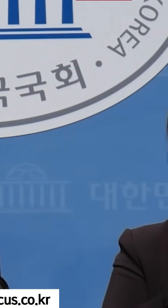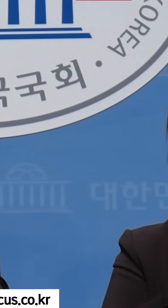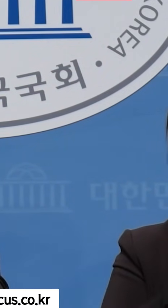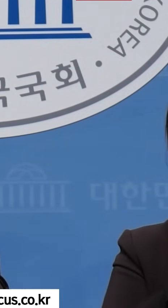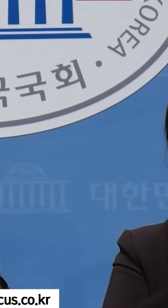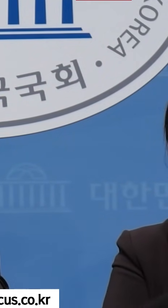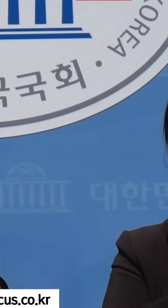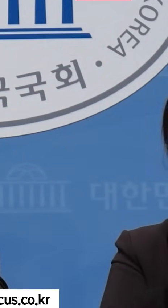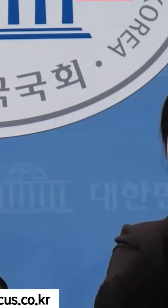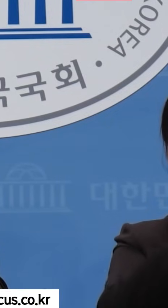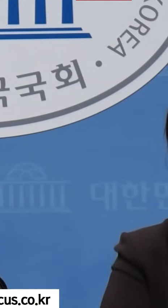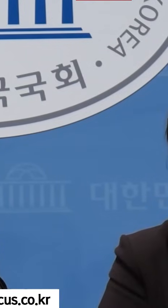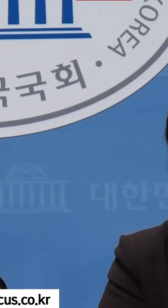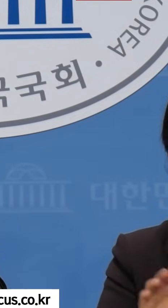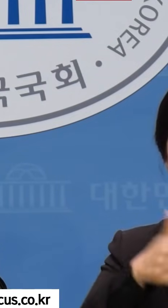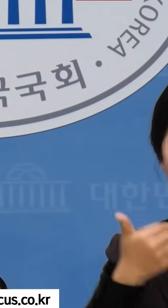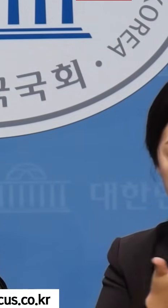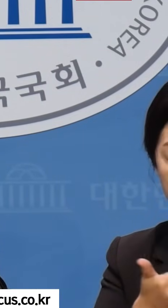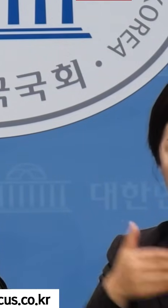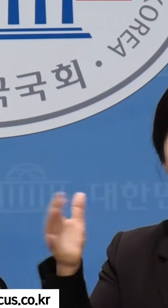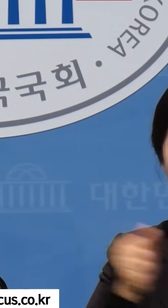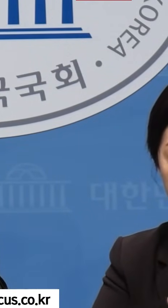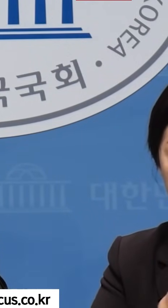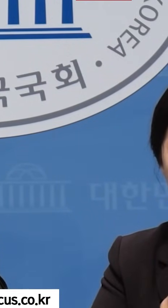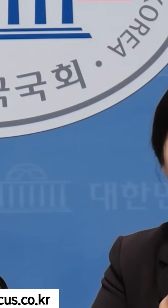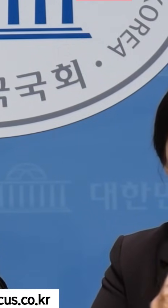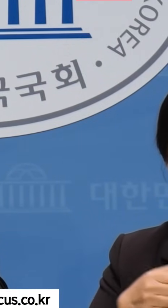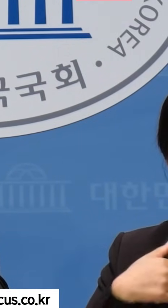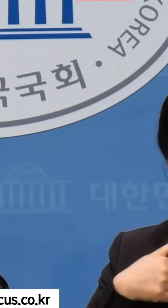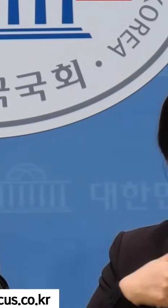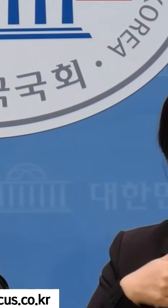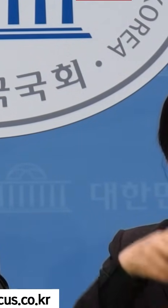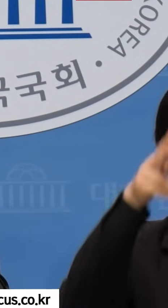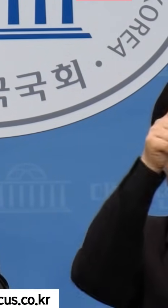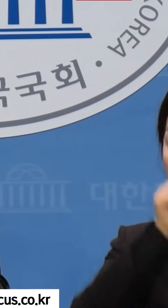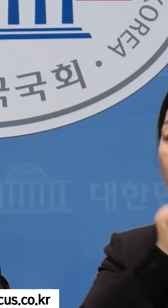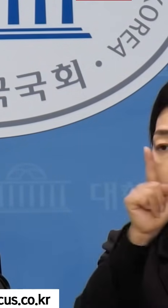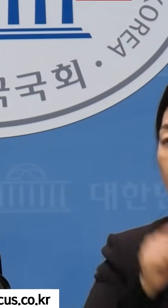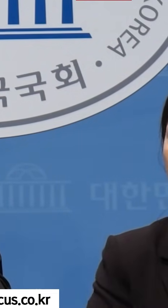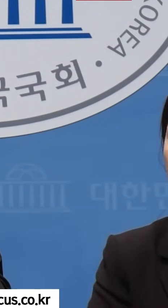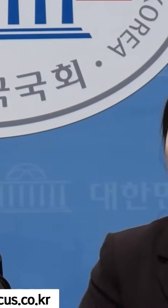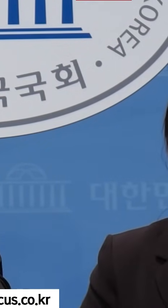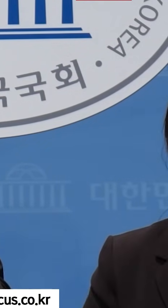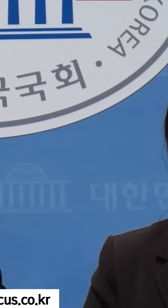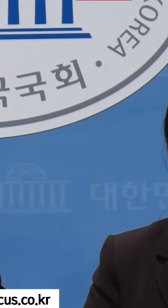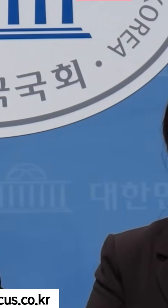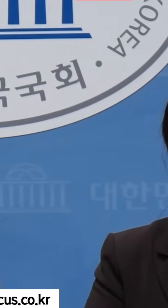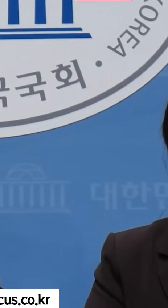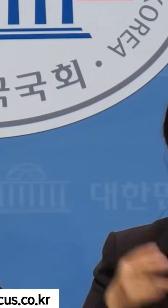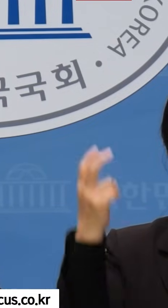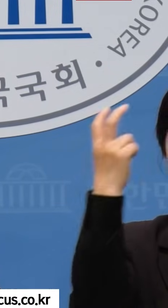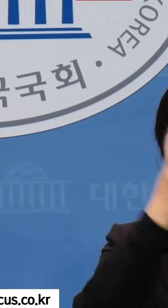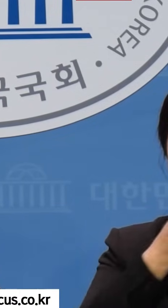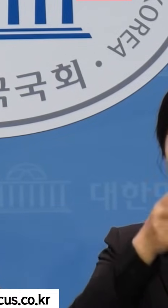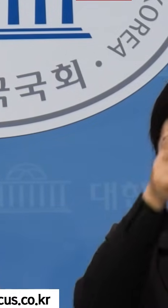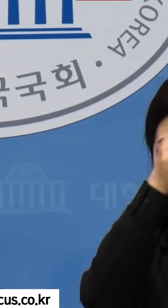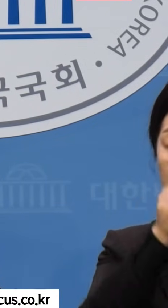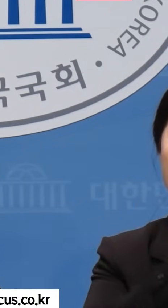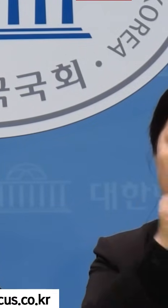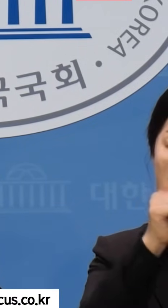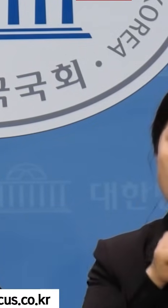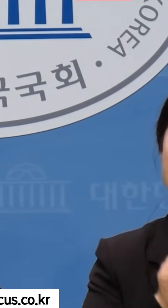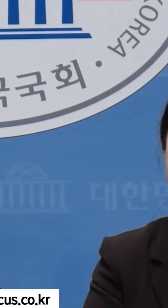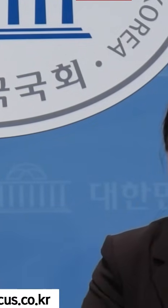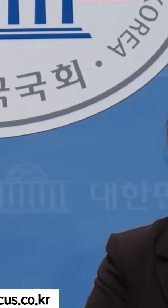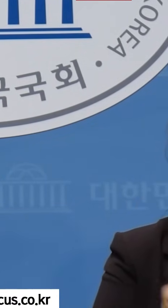반대의 판단으로 검찰이 저를 기소하였습니다. 따라서 이번 기소의 본질은